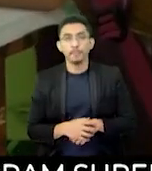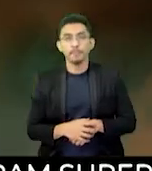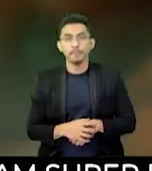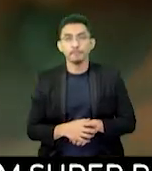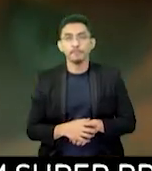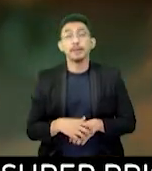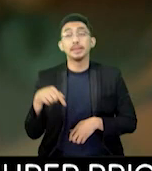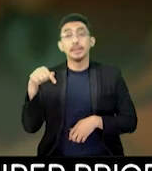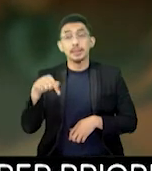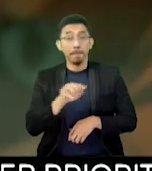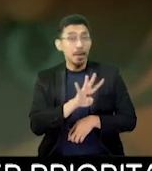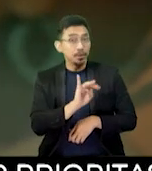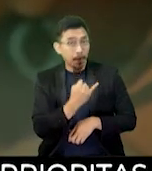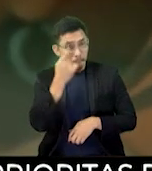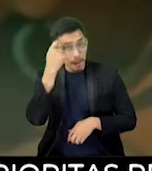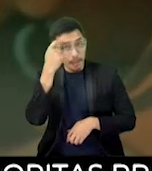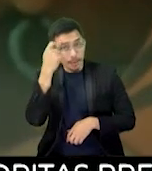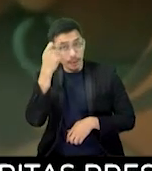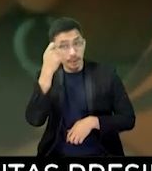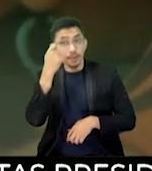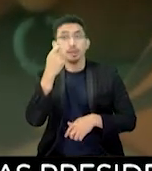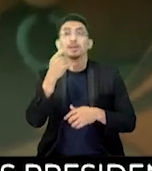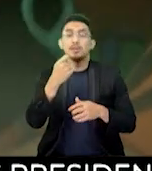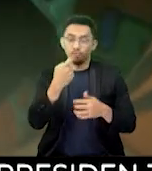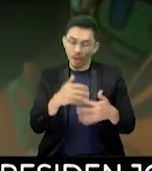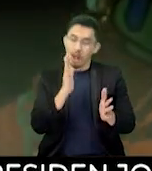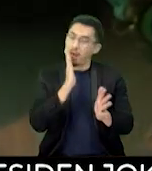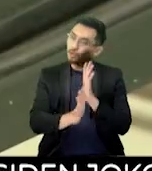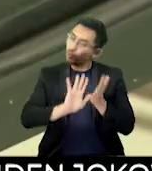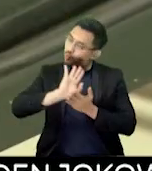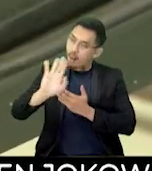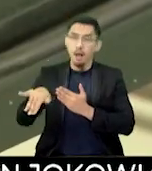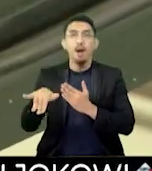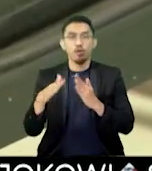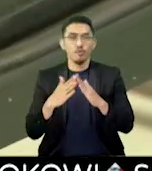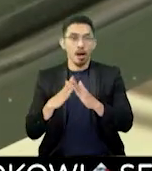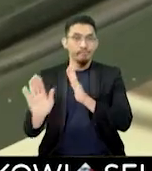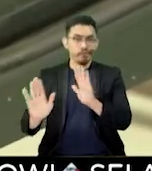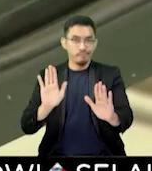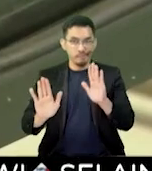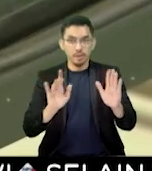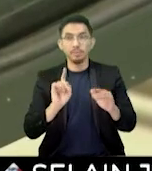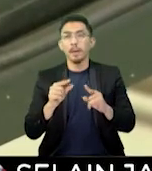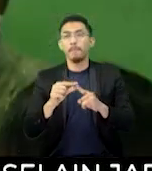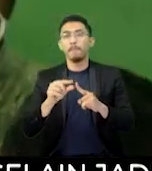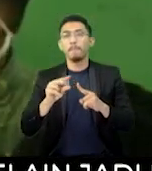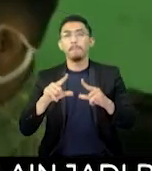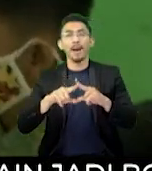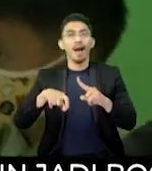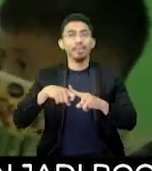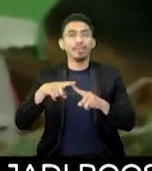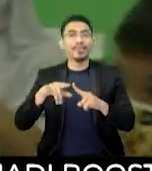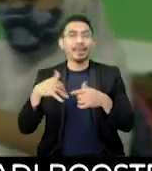waktu pembelajaran panjang ini dengan praktek dan pelajaran esensial dan untuk mata pelajaran yang non sel-sel ini akan dilakukan dengan